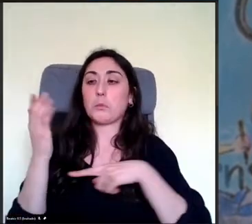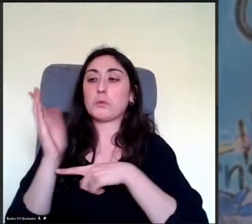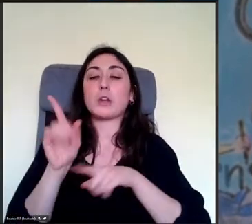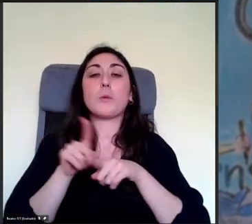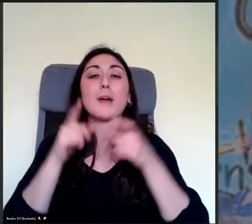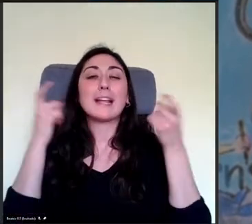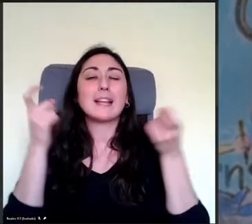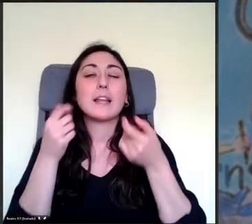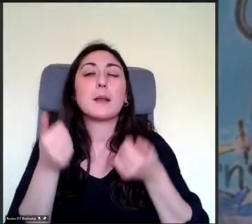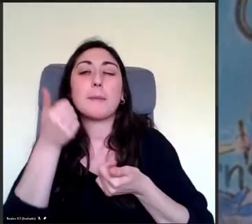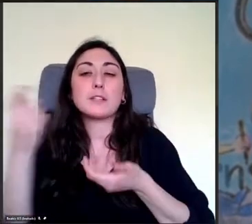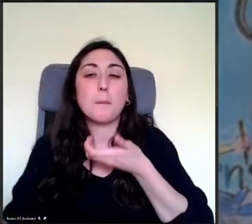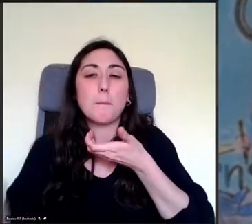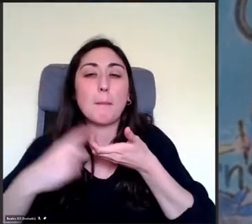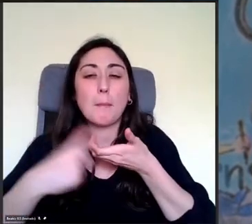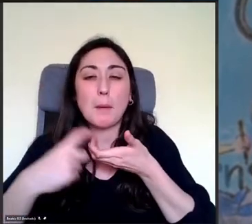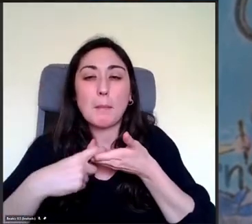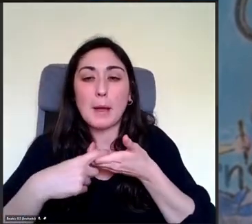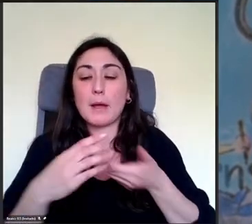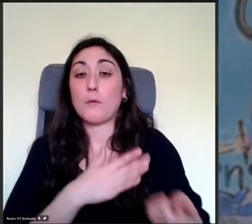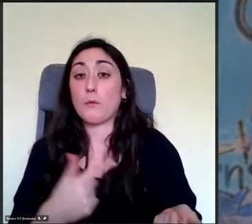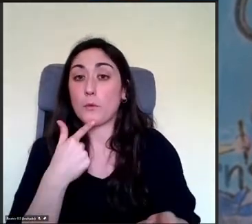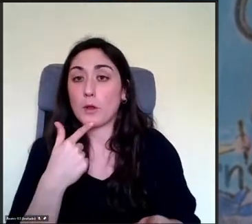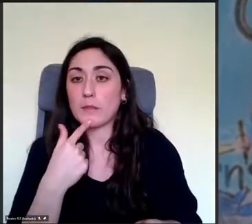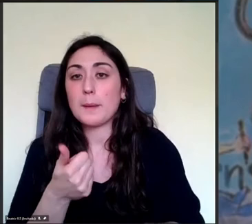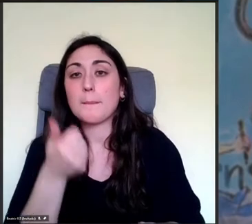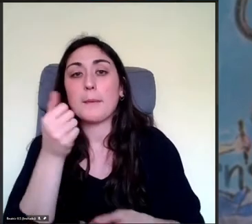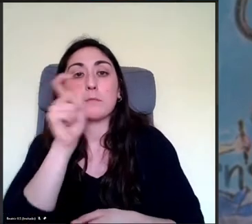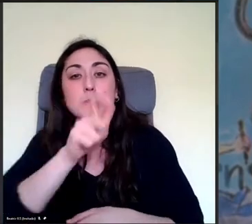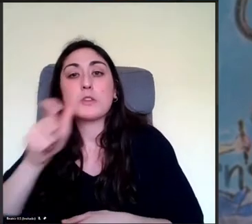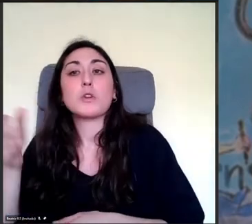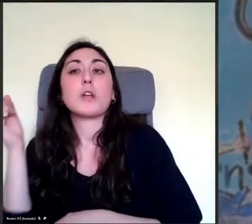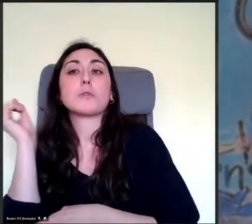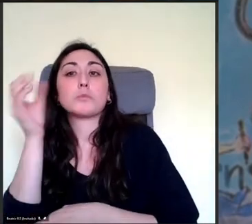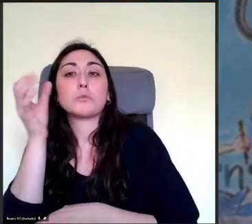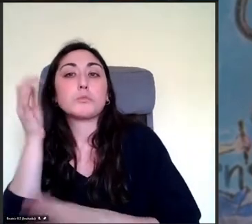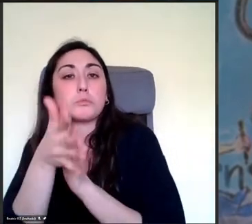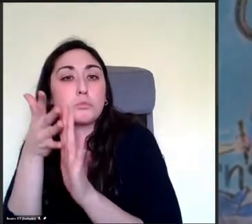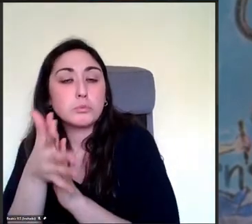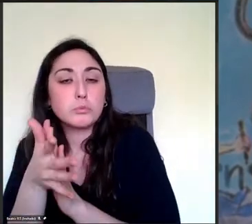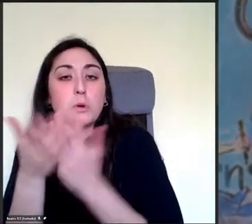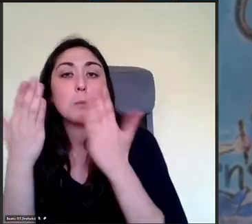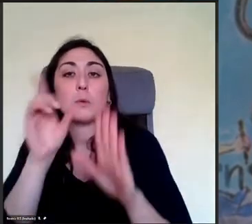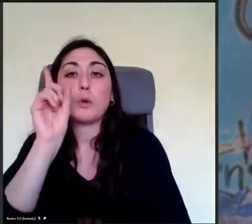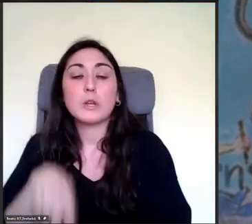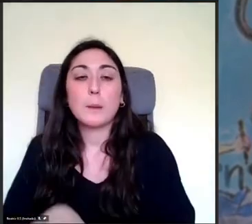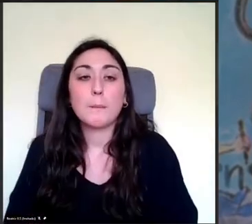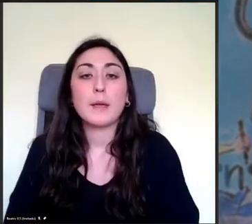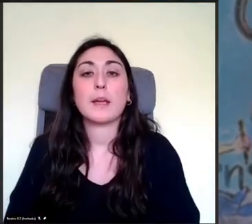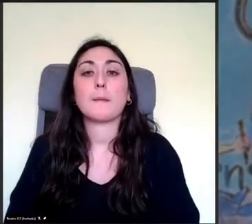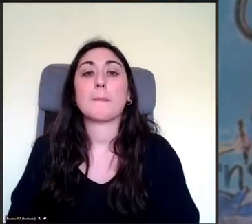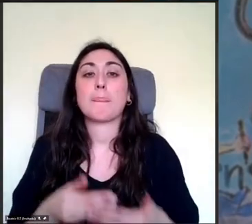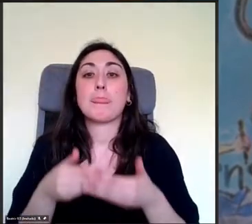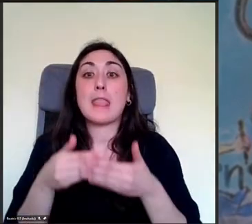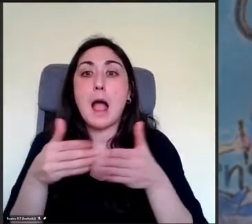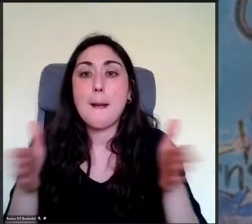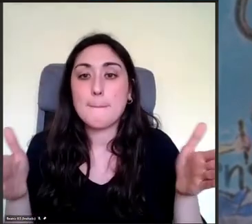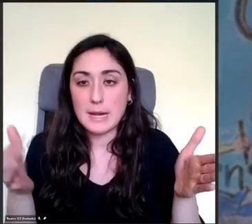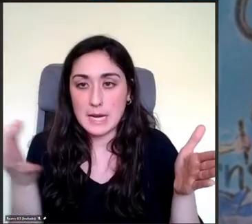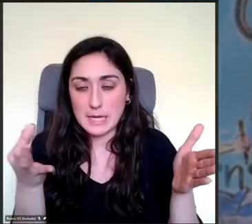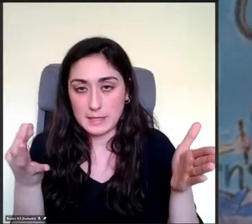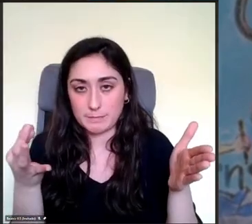dir més quantitat d'intervencions, però també ampliar els rangs